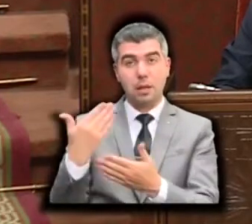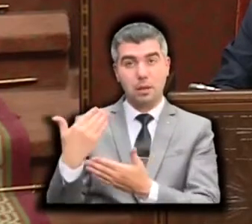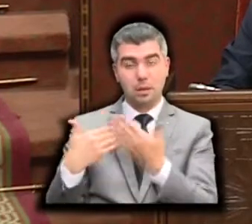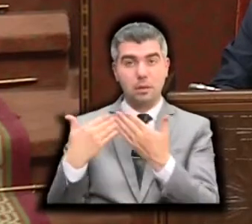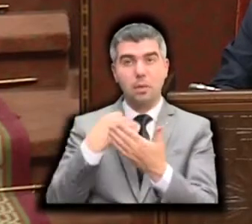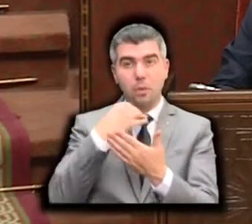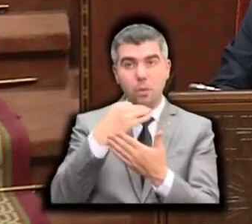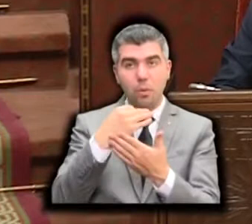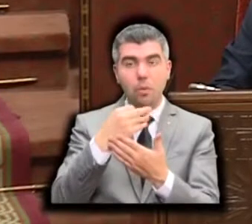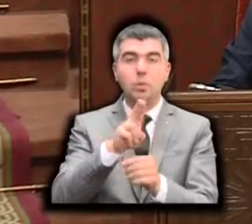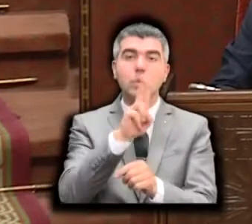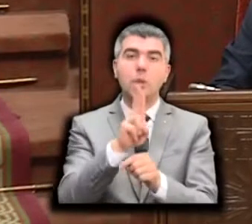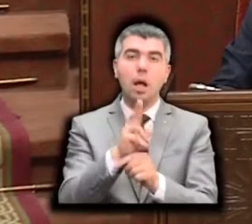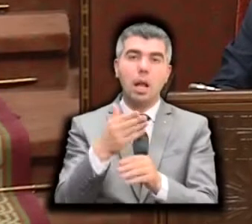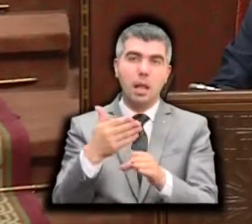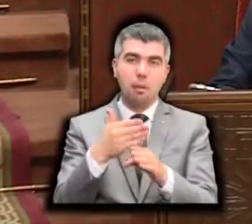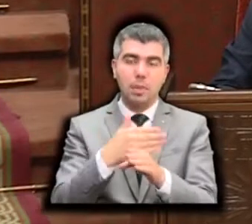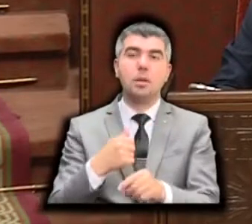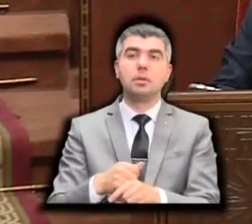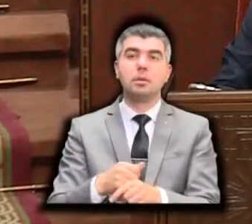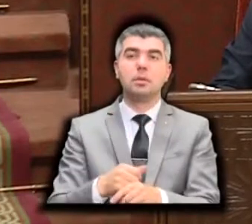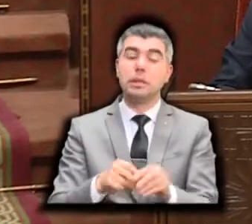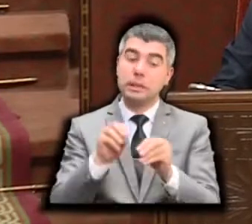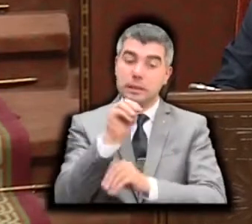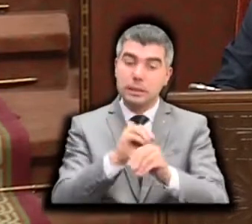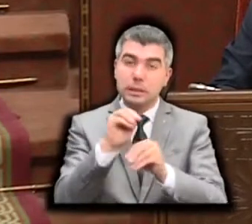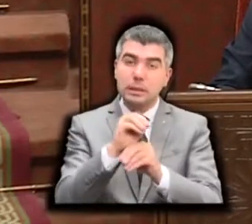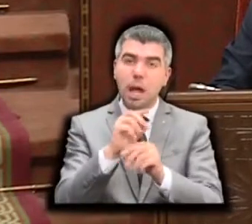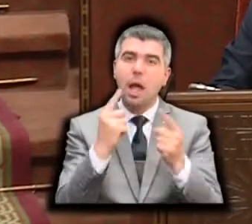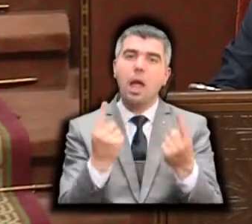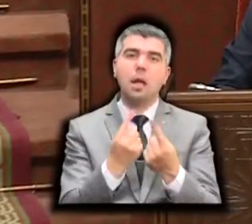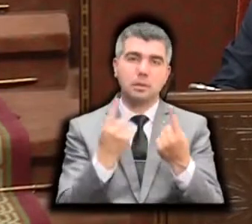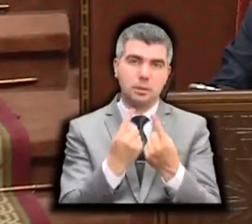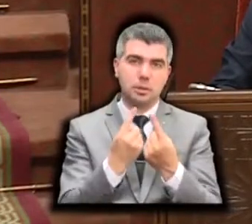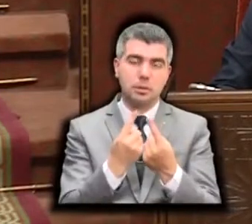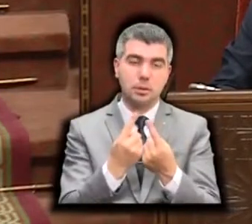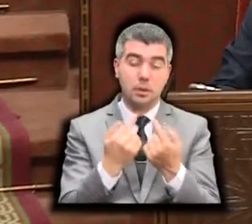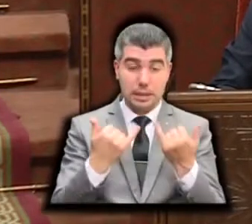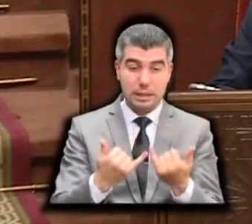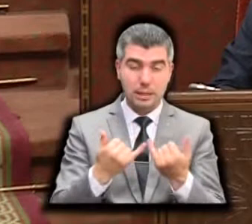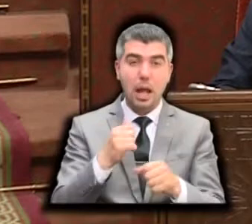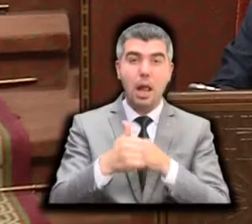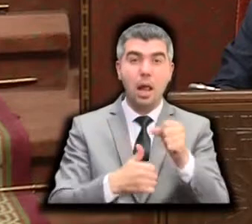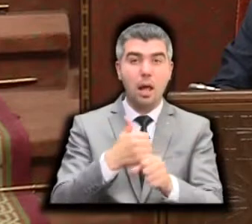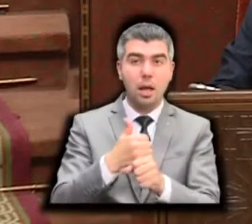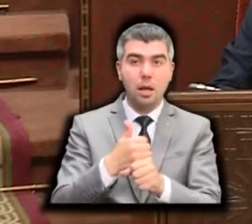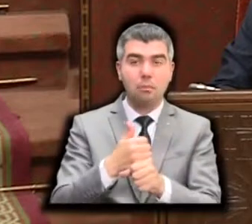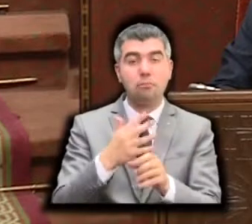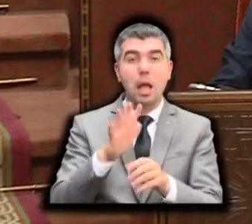في السؤال السابق، الاعداد العادي. لكن هاد السنه هذه تقريبا كانت عندنا حوالي